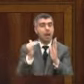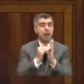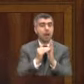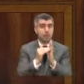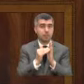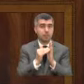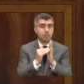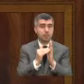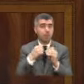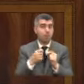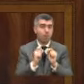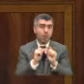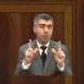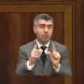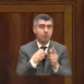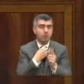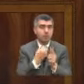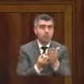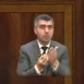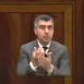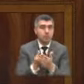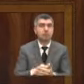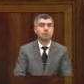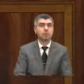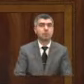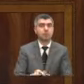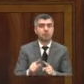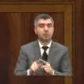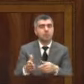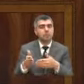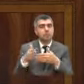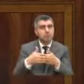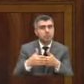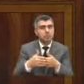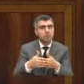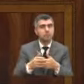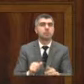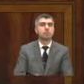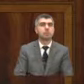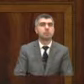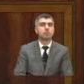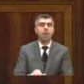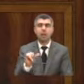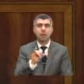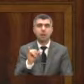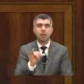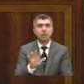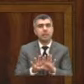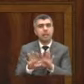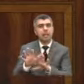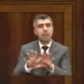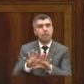واضحين، لان تقال انه كان في بالكم ان هذا الشيء غادي نشدوه ولي علاش ما درتوش التدابير قبل